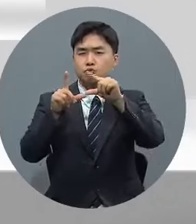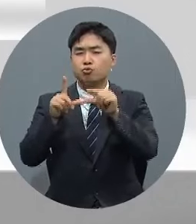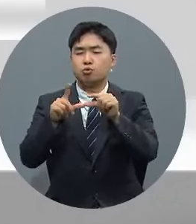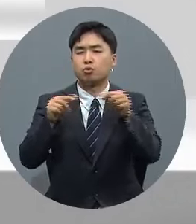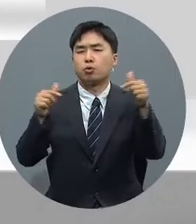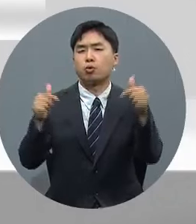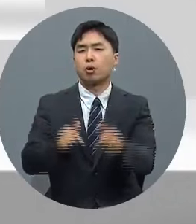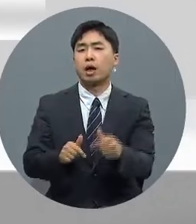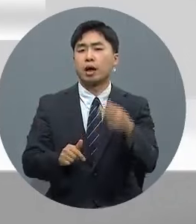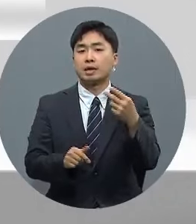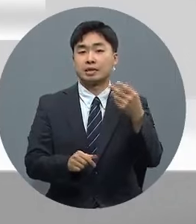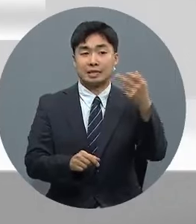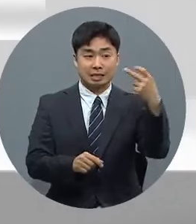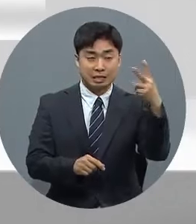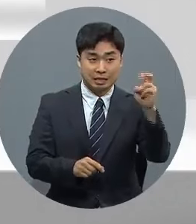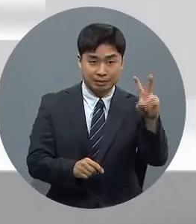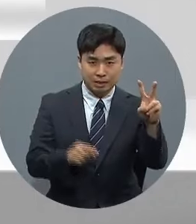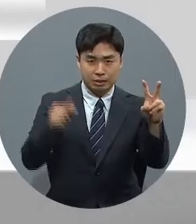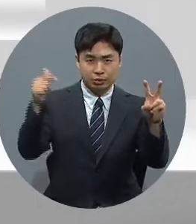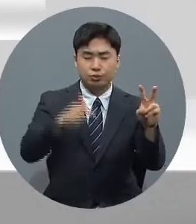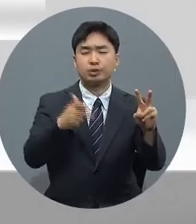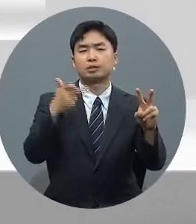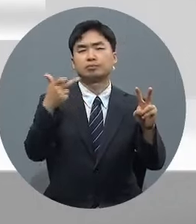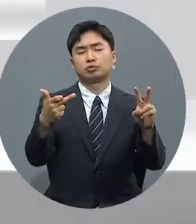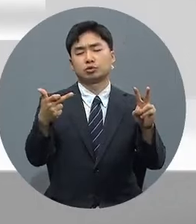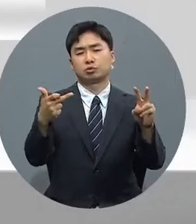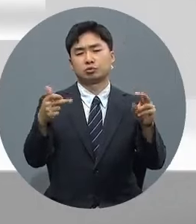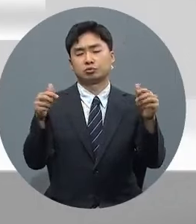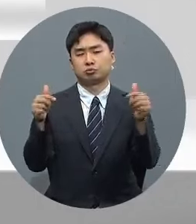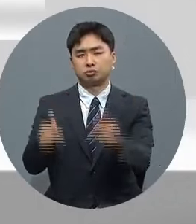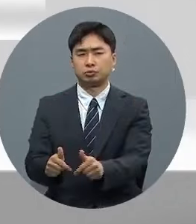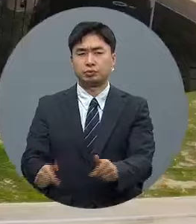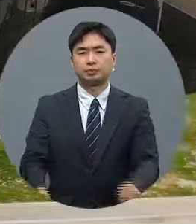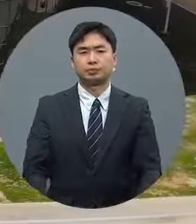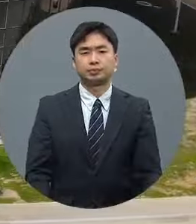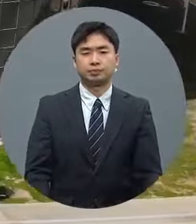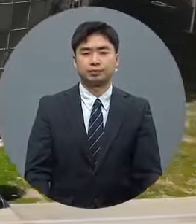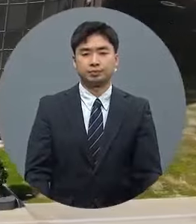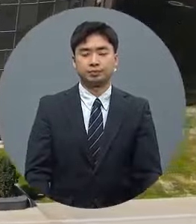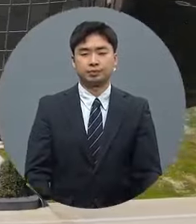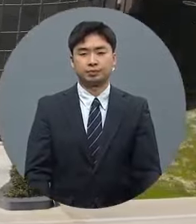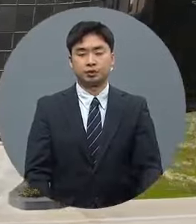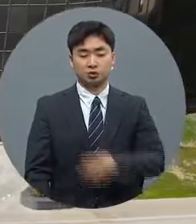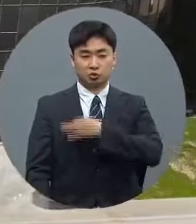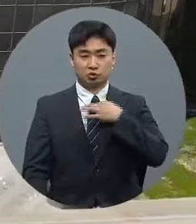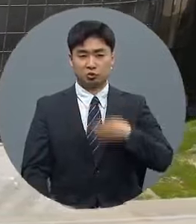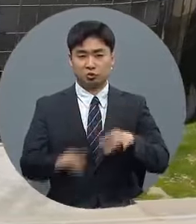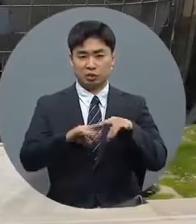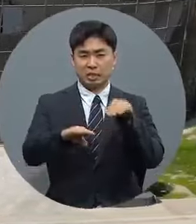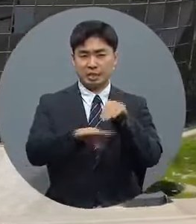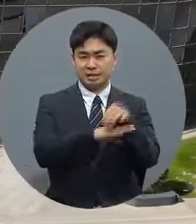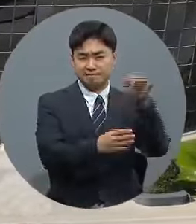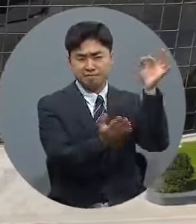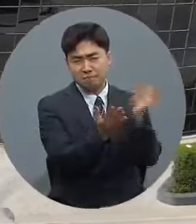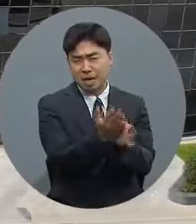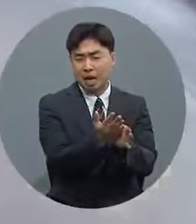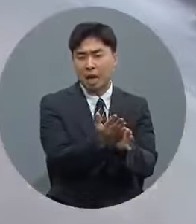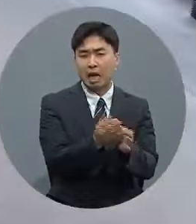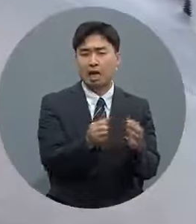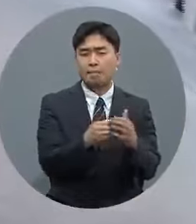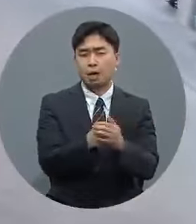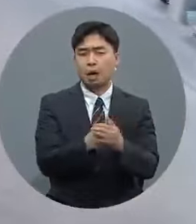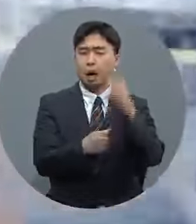지난해 21.9% 17.4% 급락했습니다 중국산 전기차에 무차별적인